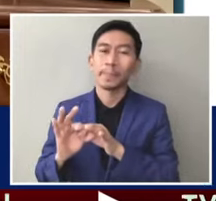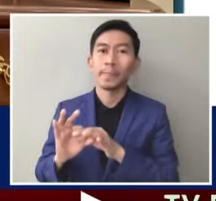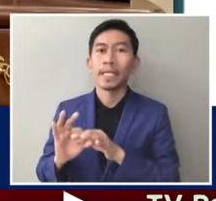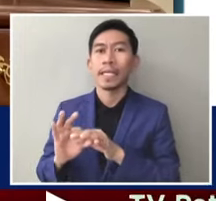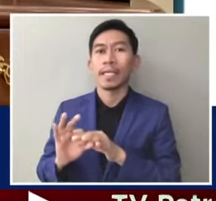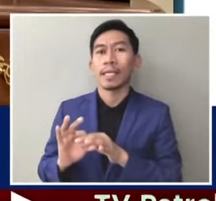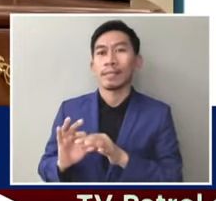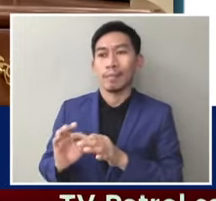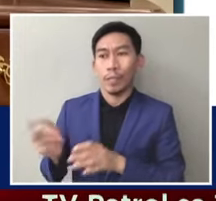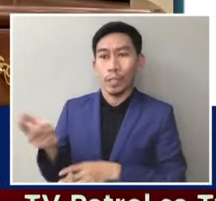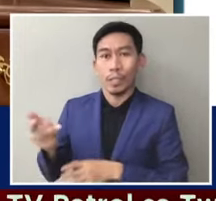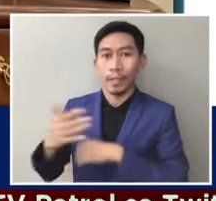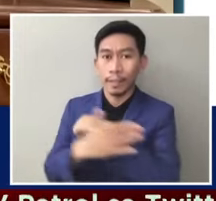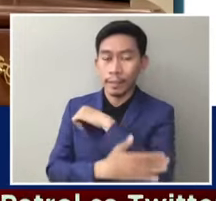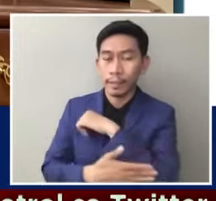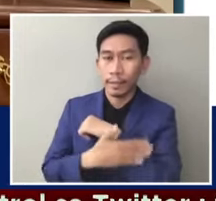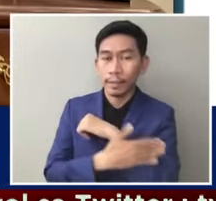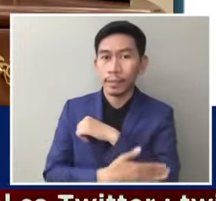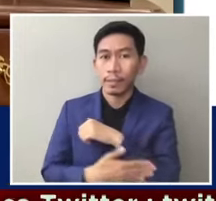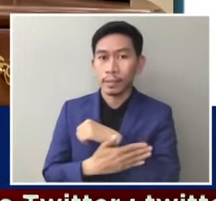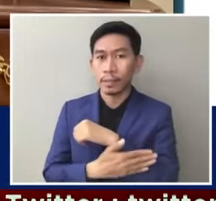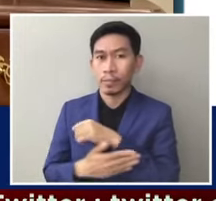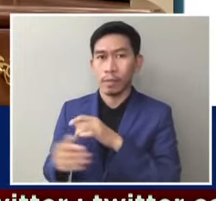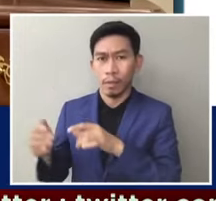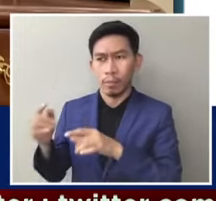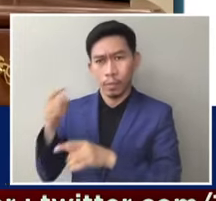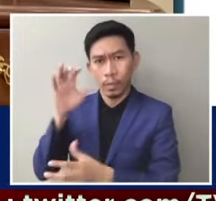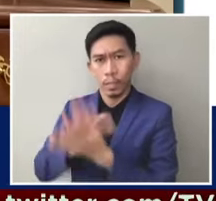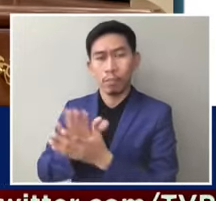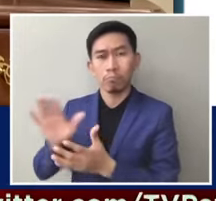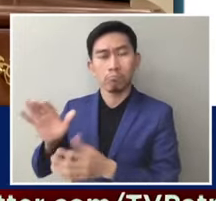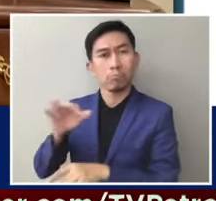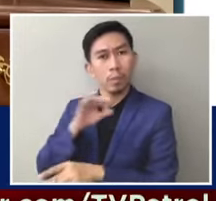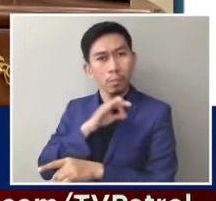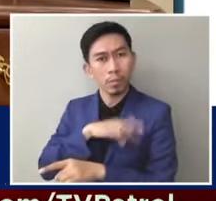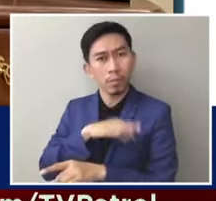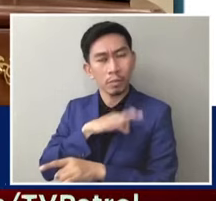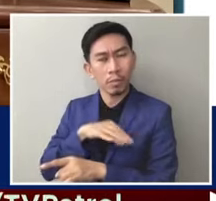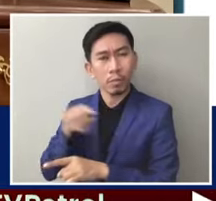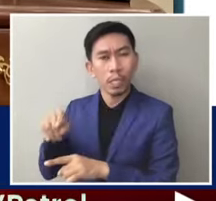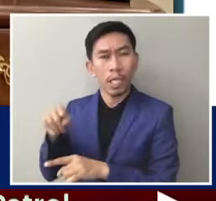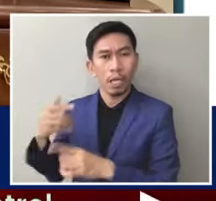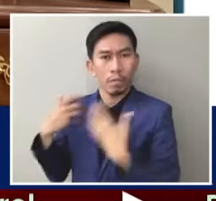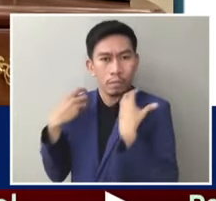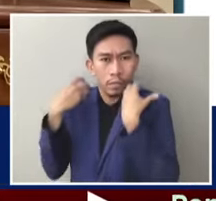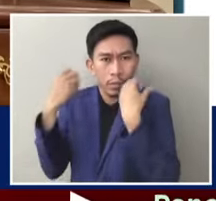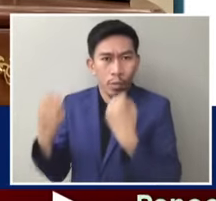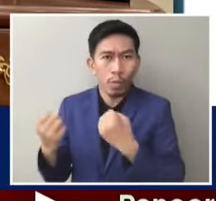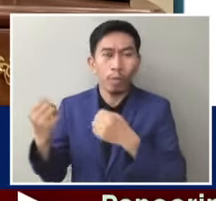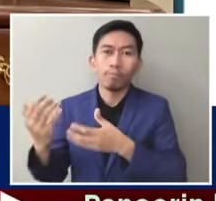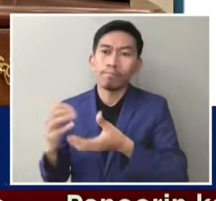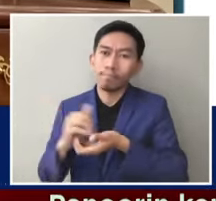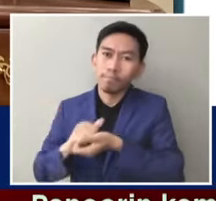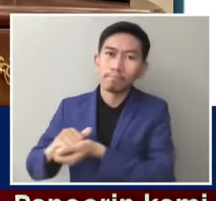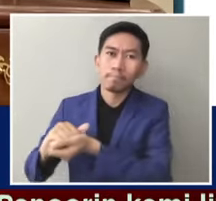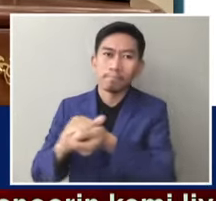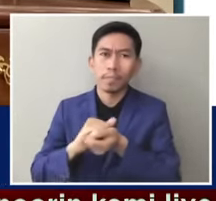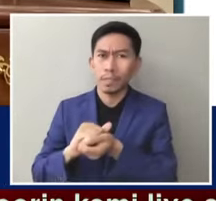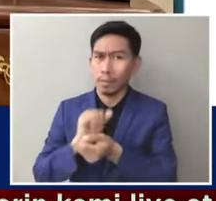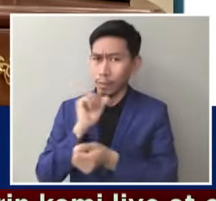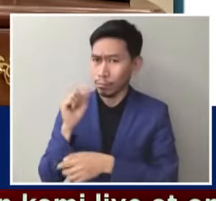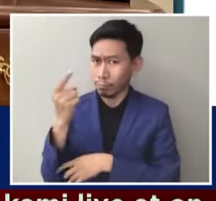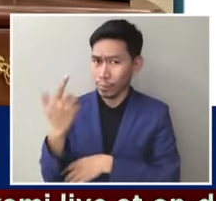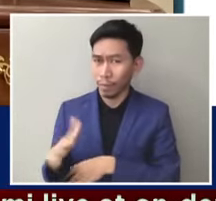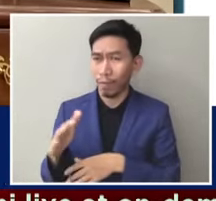countries that believe that it is in their interest that we have this very strong cooperation, not necessarily on